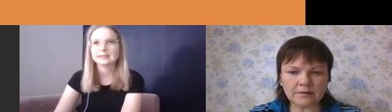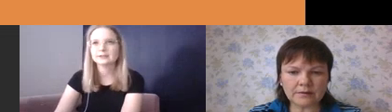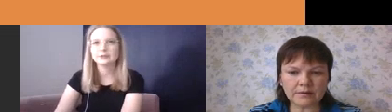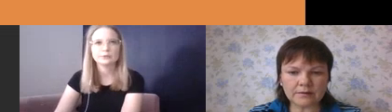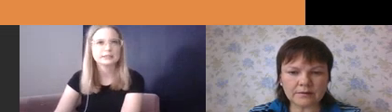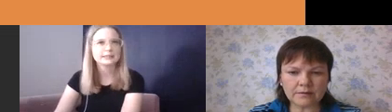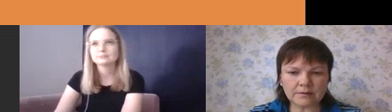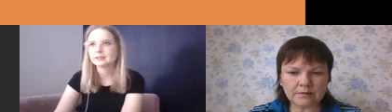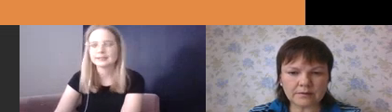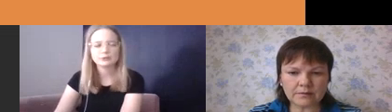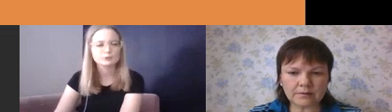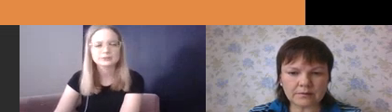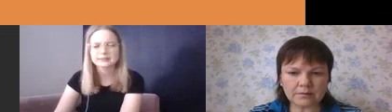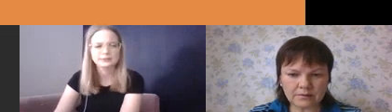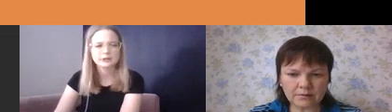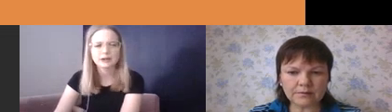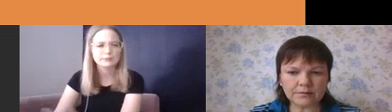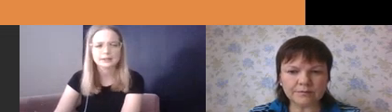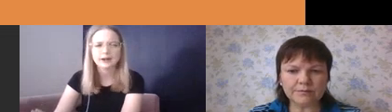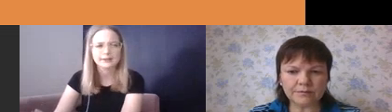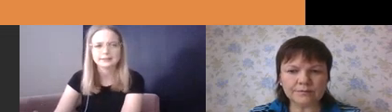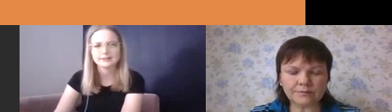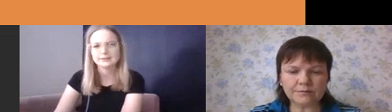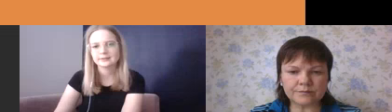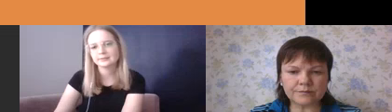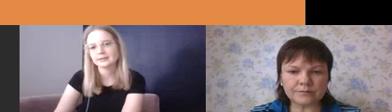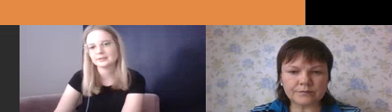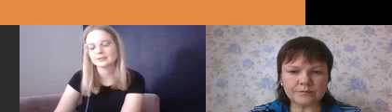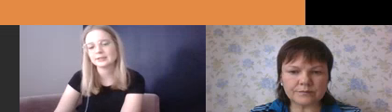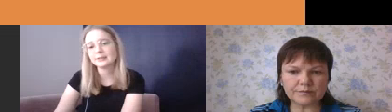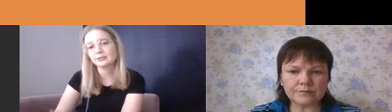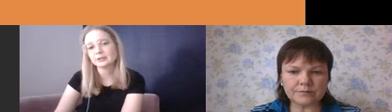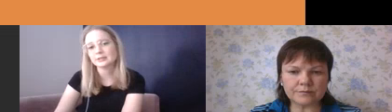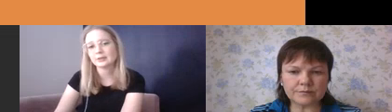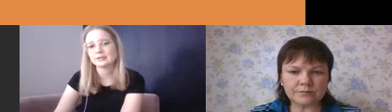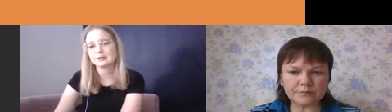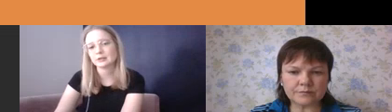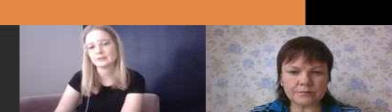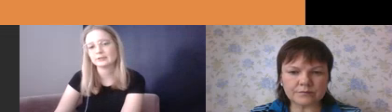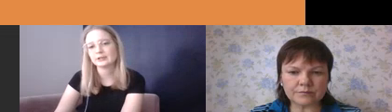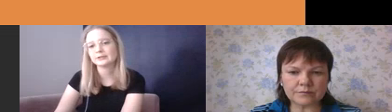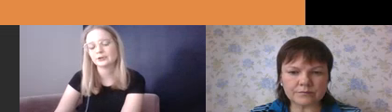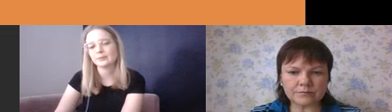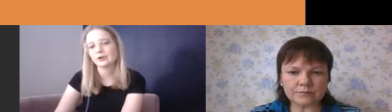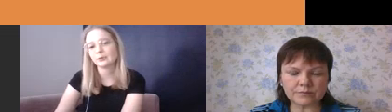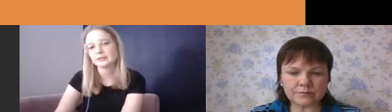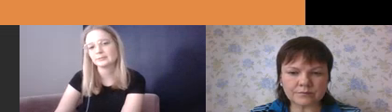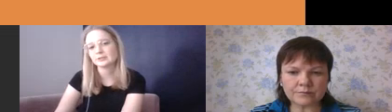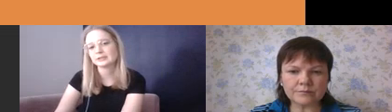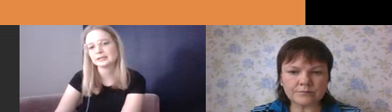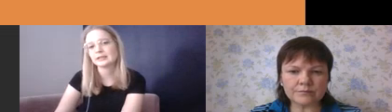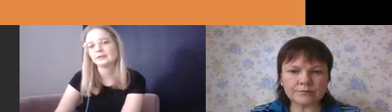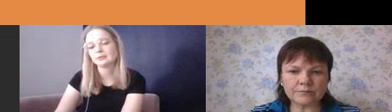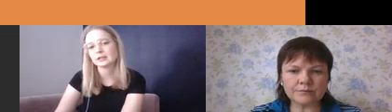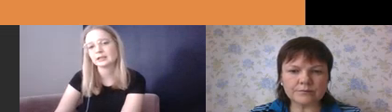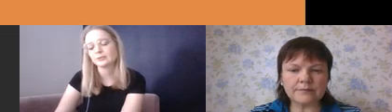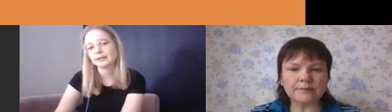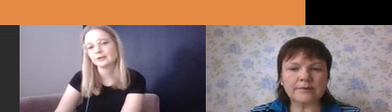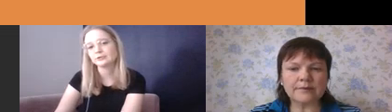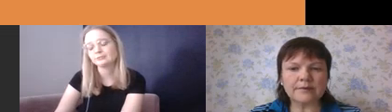see oli 13 kuni, ma ei tea, 16 või kuni 18, et saab sinna linnukese panna, siis tulevad need tööpakkumised, mis on ka